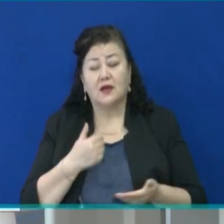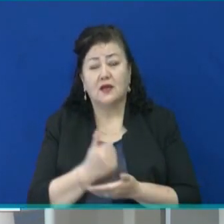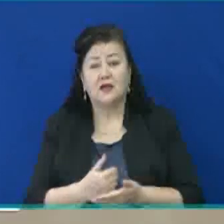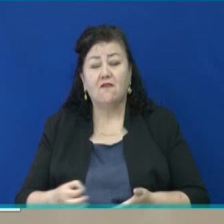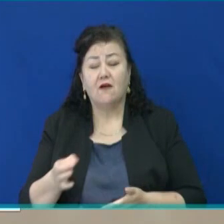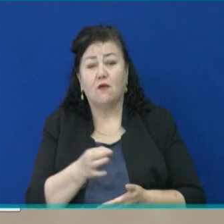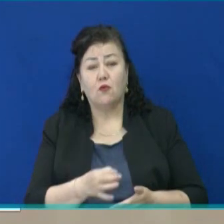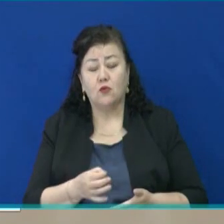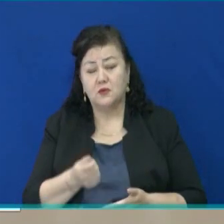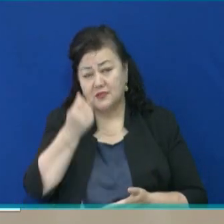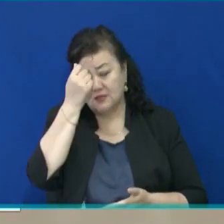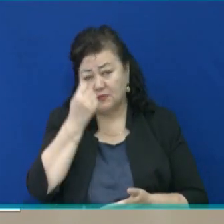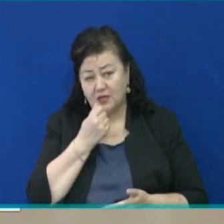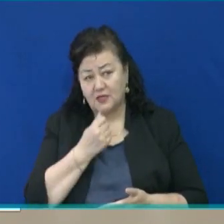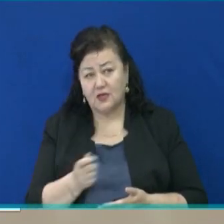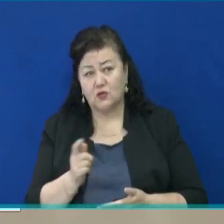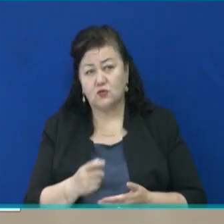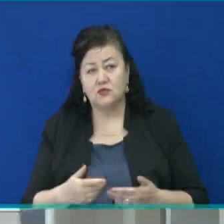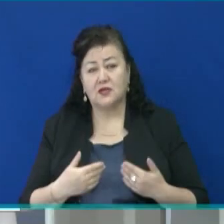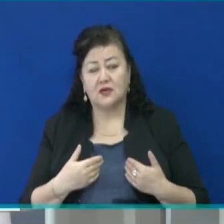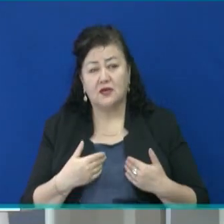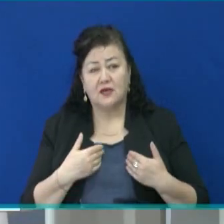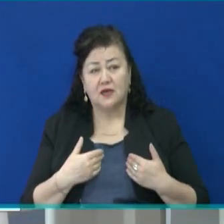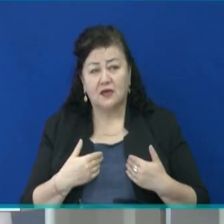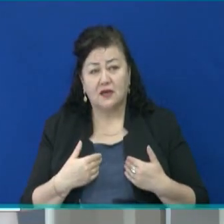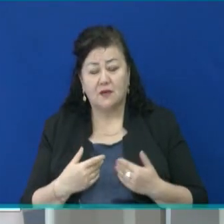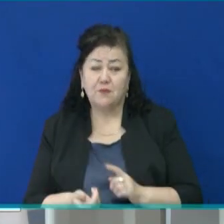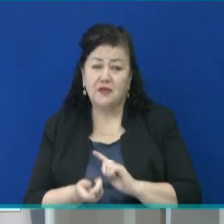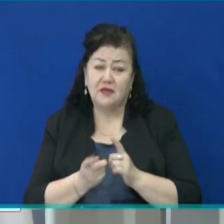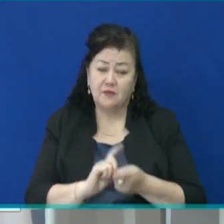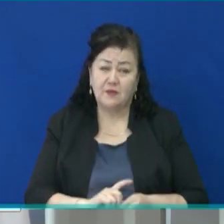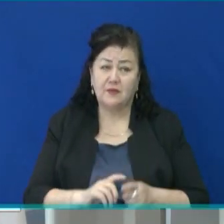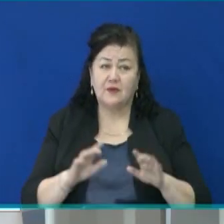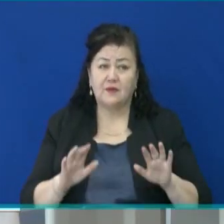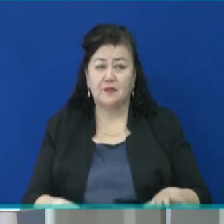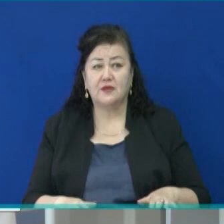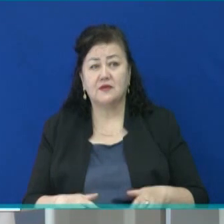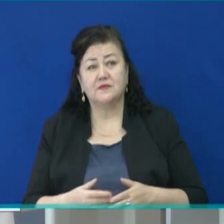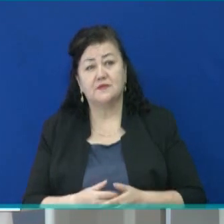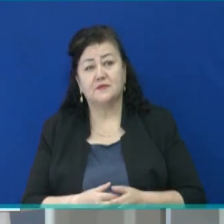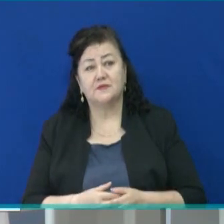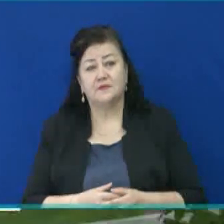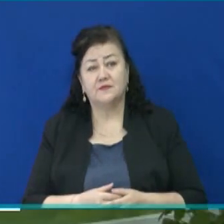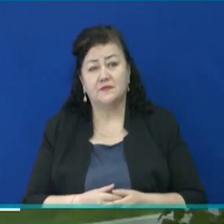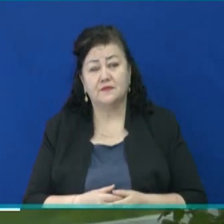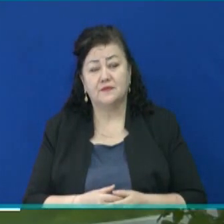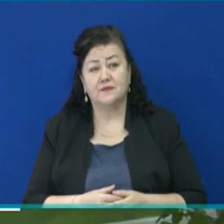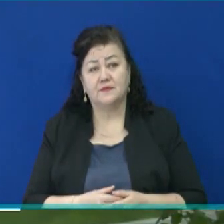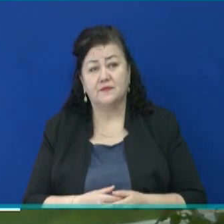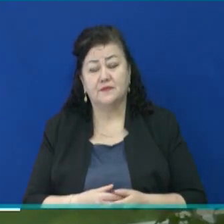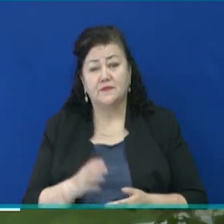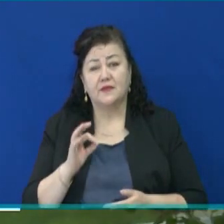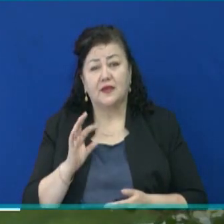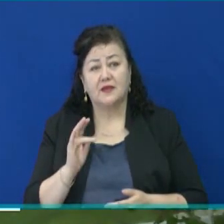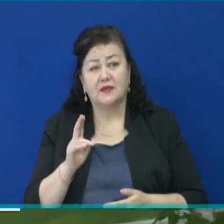Оранхаевқа алғысымды жеткізім келеді. Облыстық денсаулық сақтау басқармасының басшысы Марат Сандыбаевқа да рахметімді айтамын.